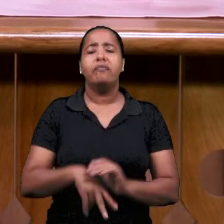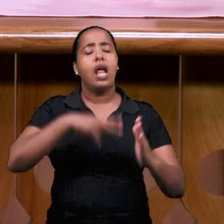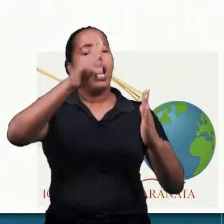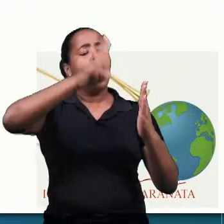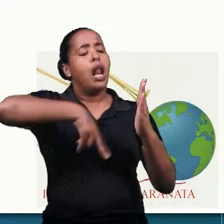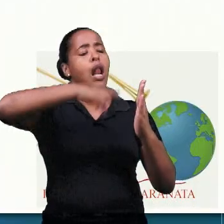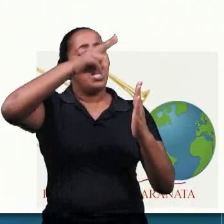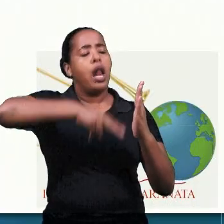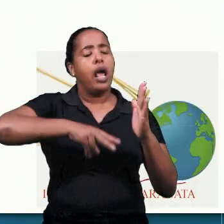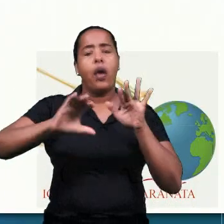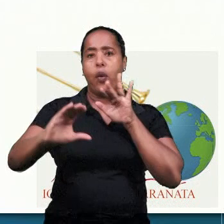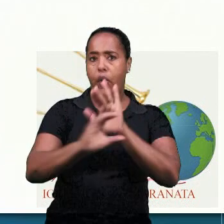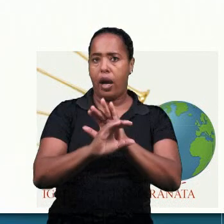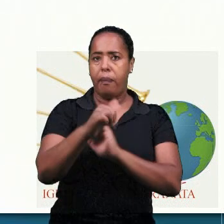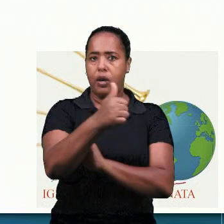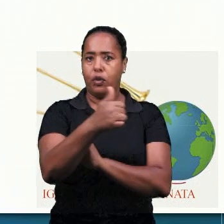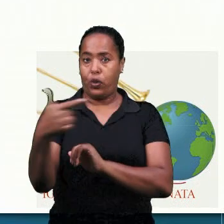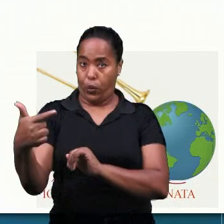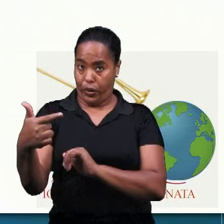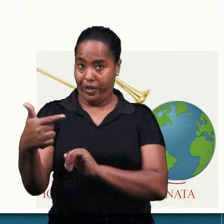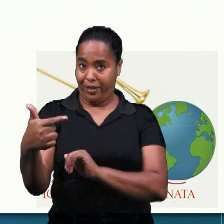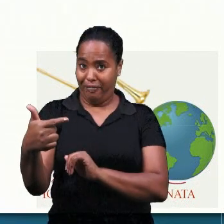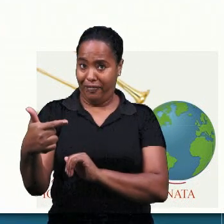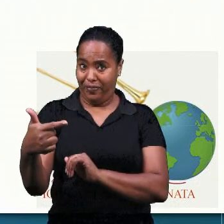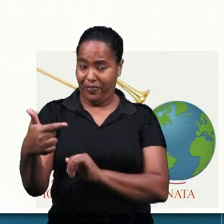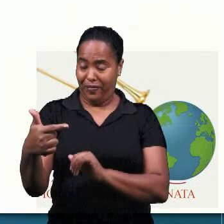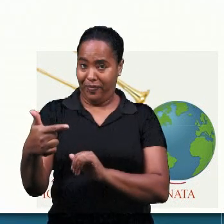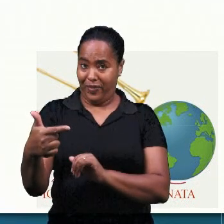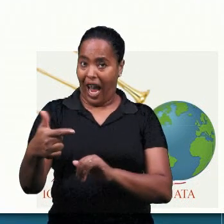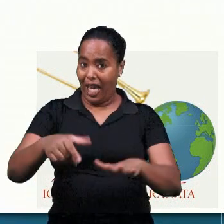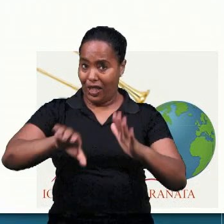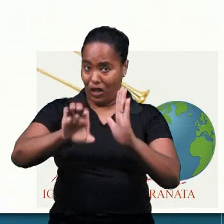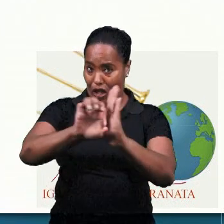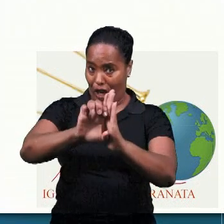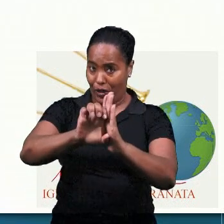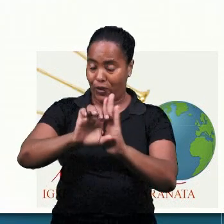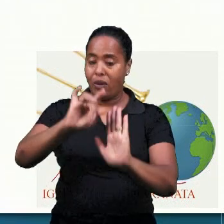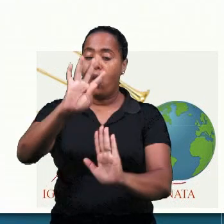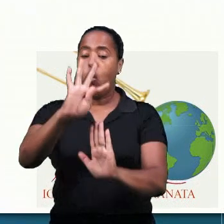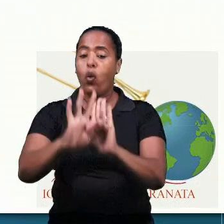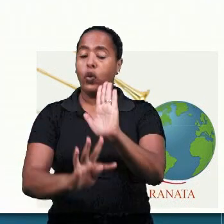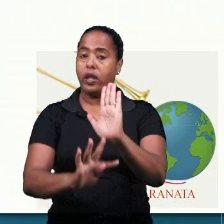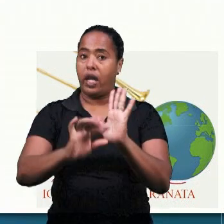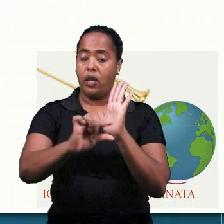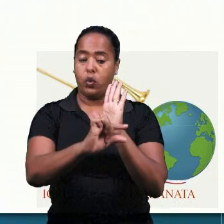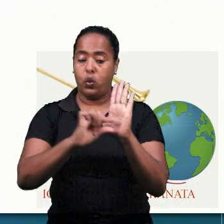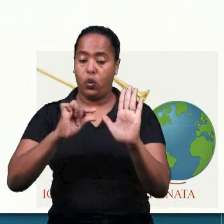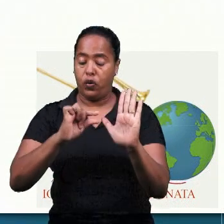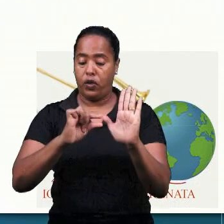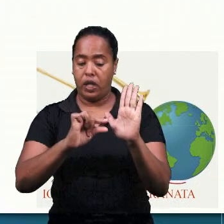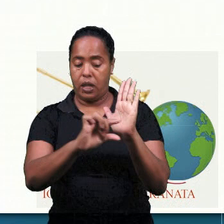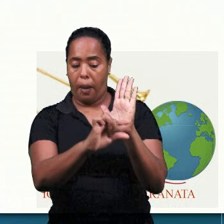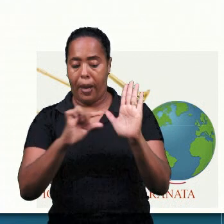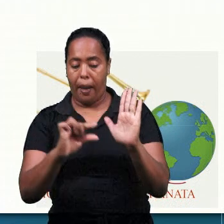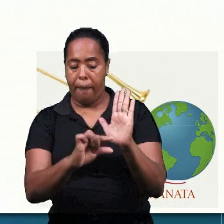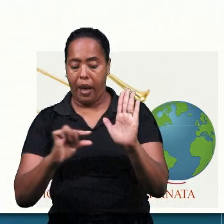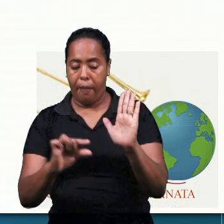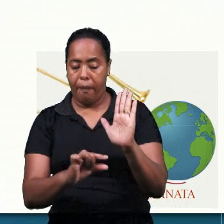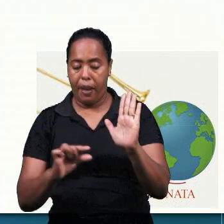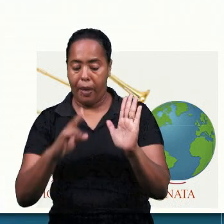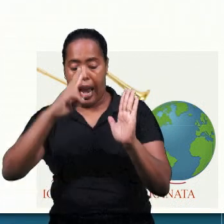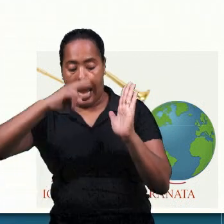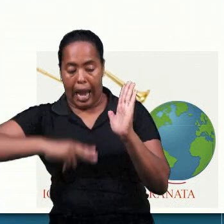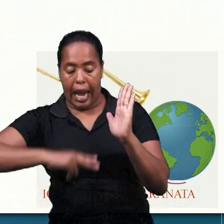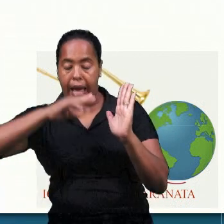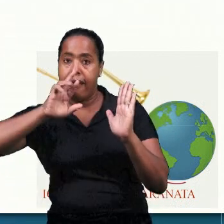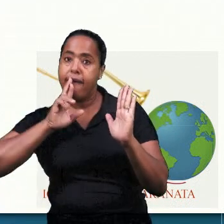Aux adolescents, lisez le chapitre 12 d'Exode, les textes des versets